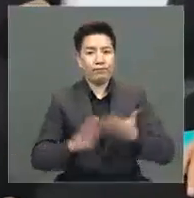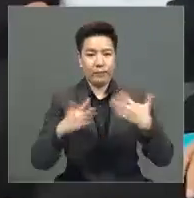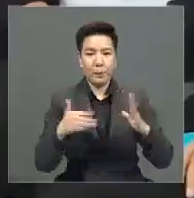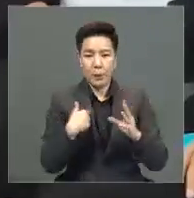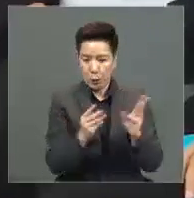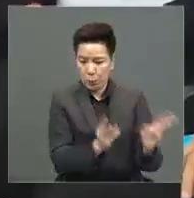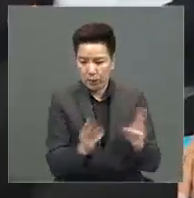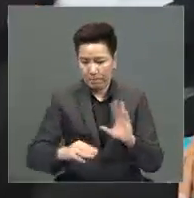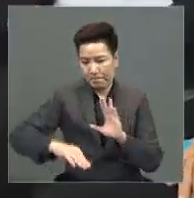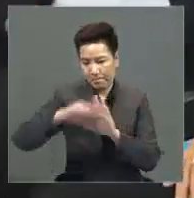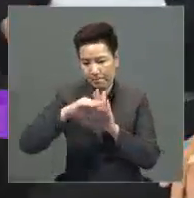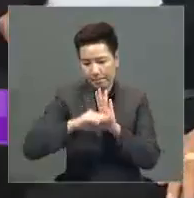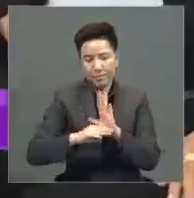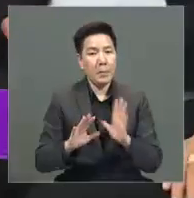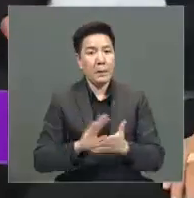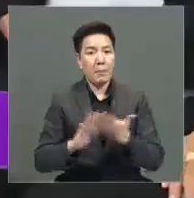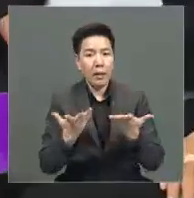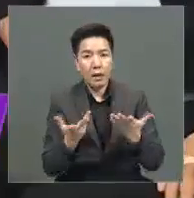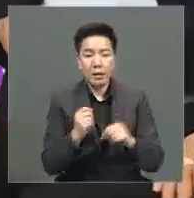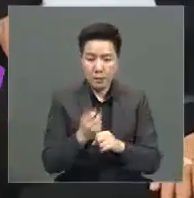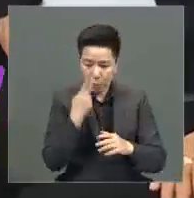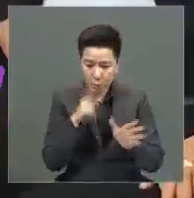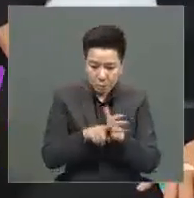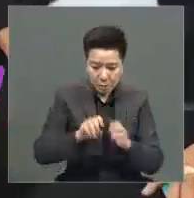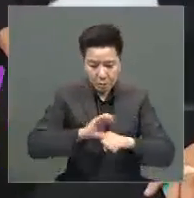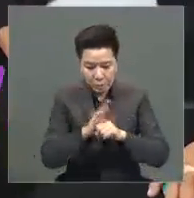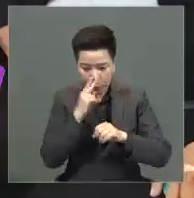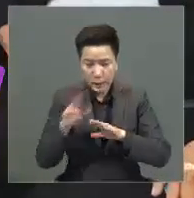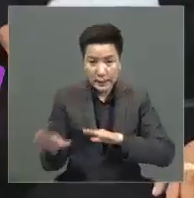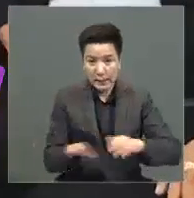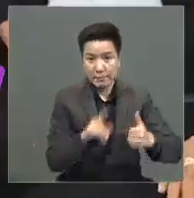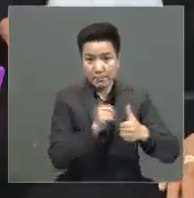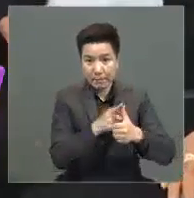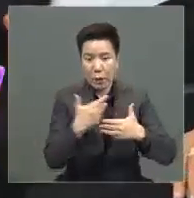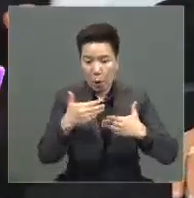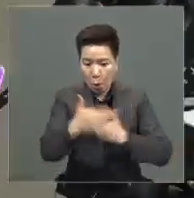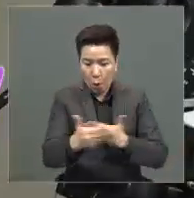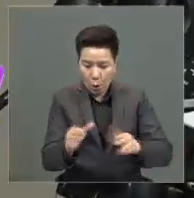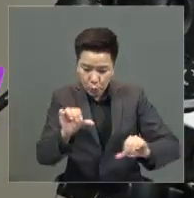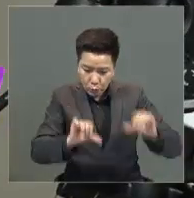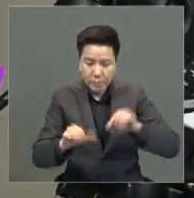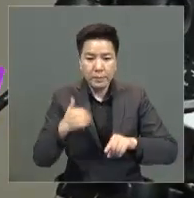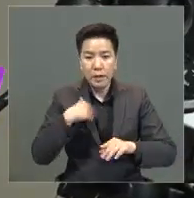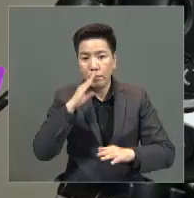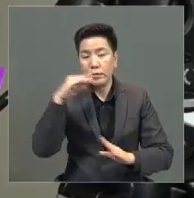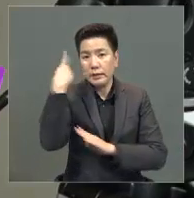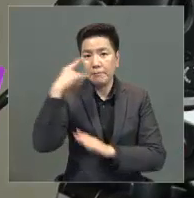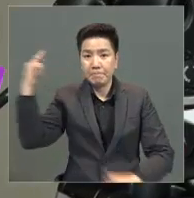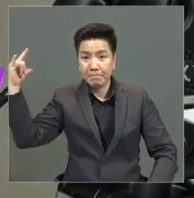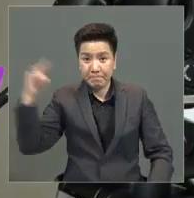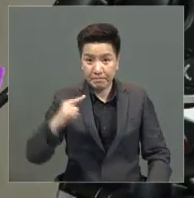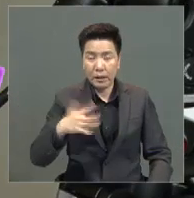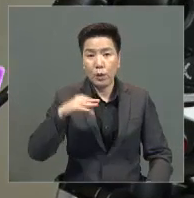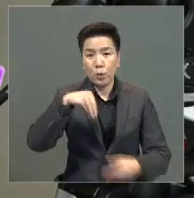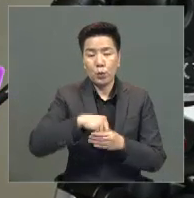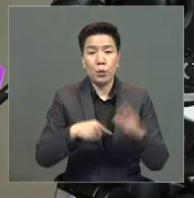มีมาตรการหลักที่เตรียมเอาไว้ทั้งเรื่องการตรวจโควิด -19 ทางห้องปฏิบัติการโดยหลังจากนักท่องเที่ยวเข้ามา